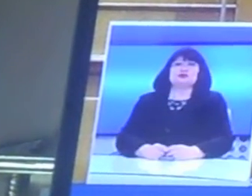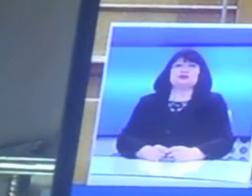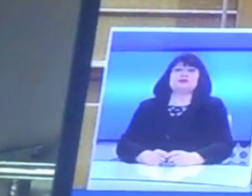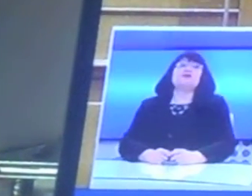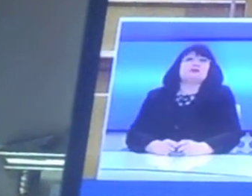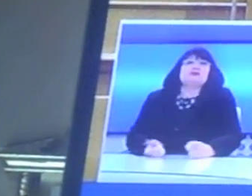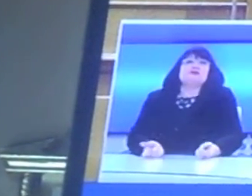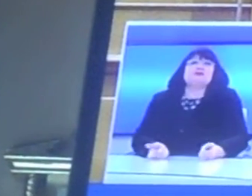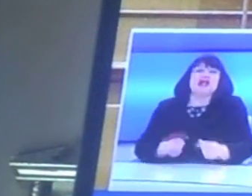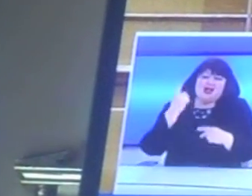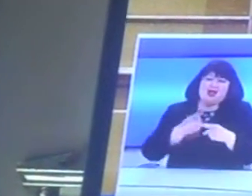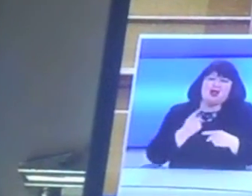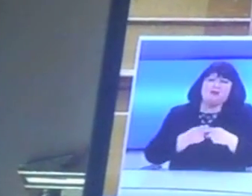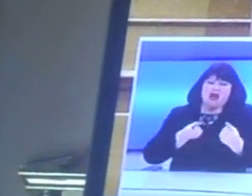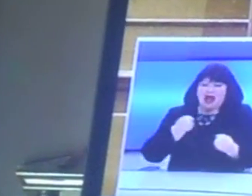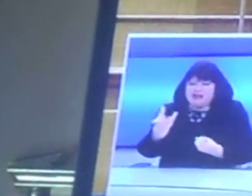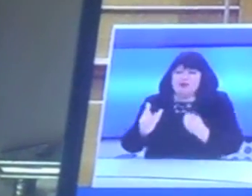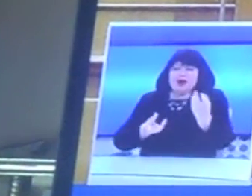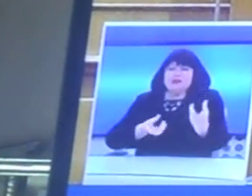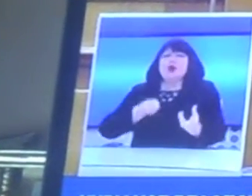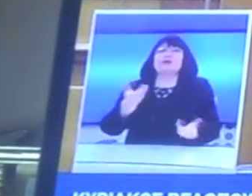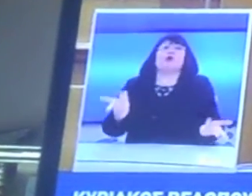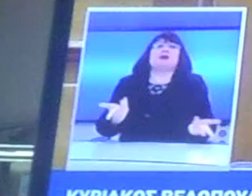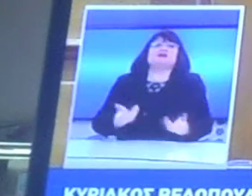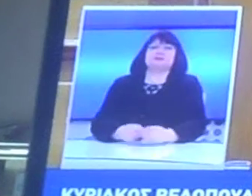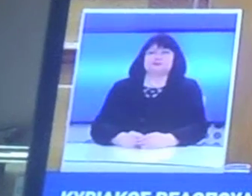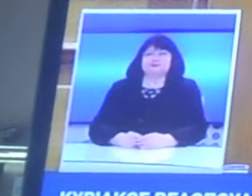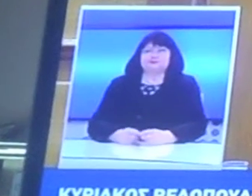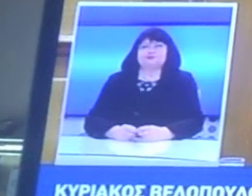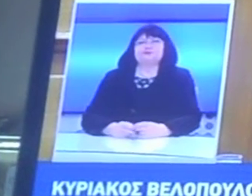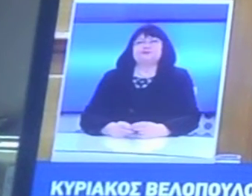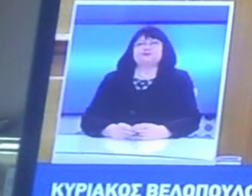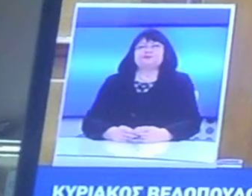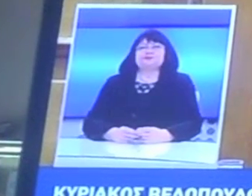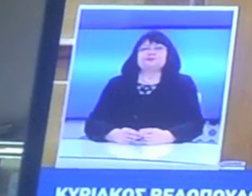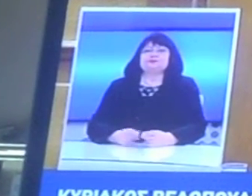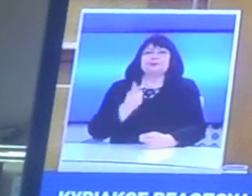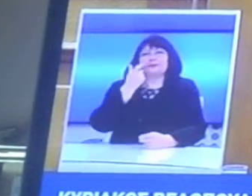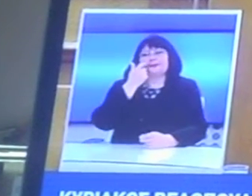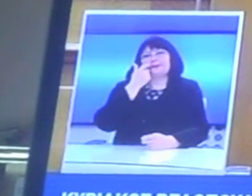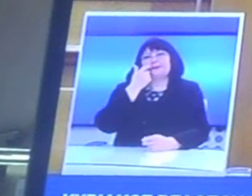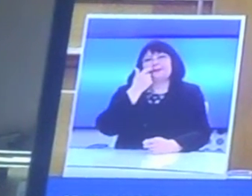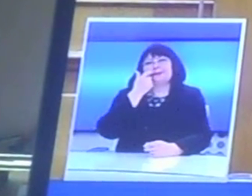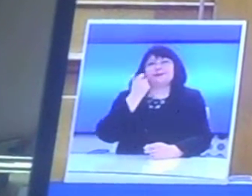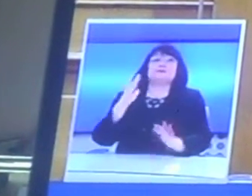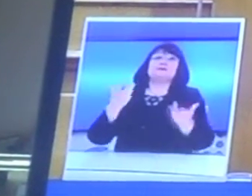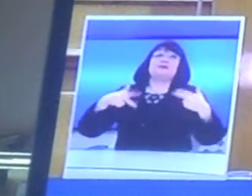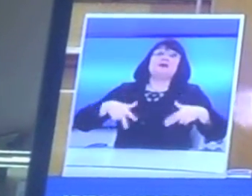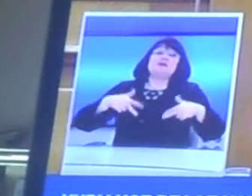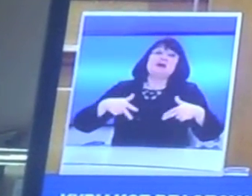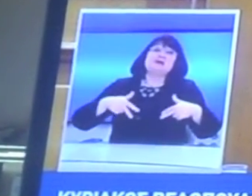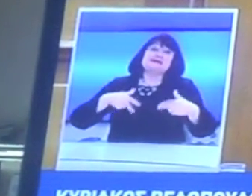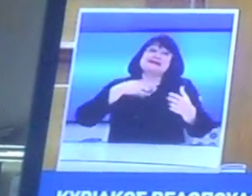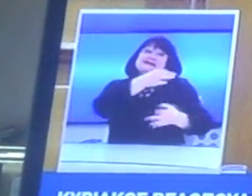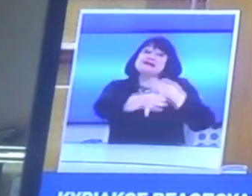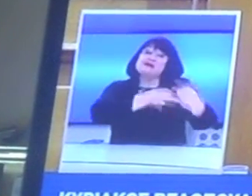Δείτε πόσε με. Απλά μαθηματικά είναι, απλά αριθμητική. Αλλά η κυβέρνηση, δεν ξέρω πότε που φορέσει και ακούσε οι